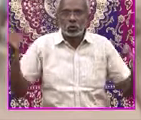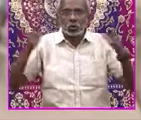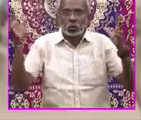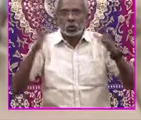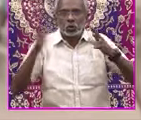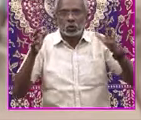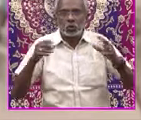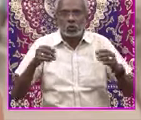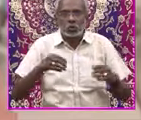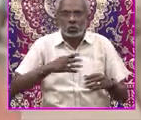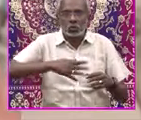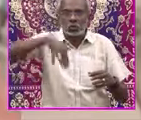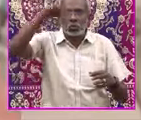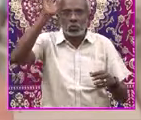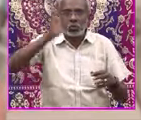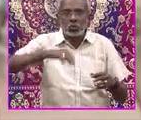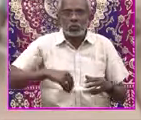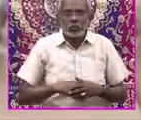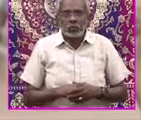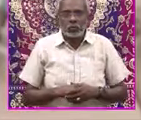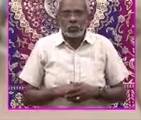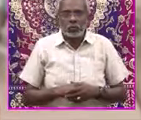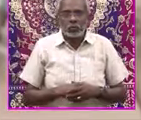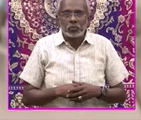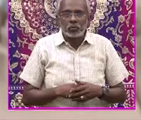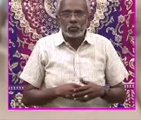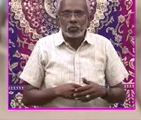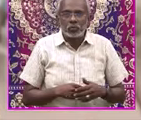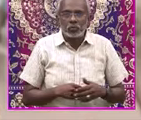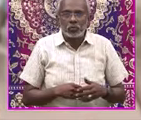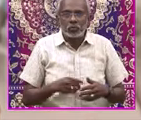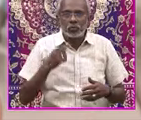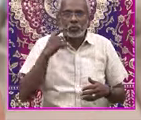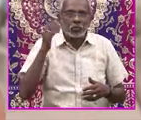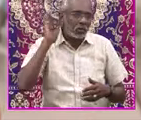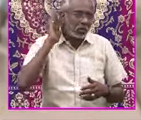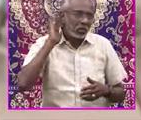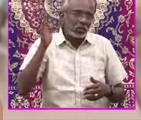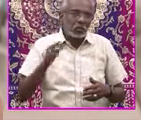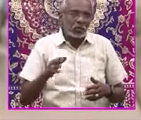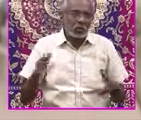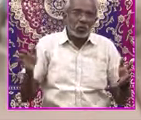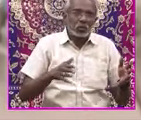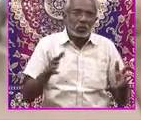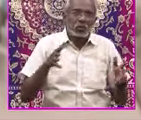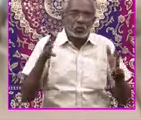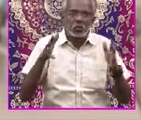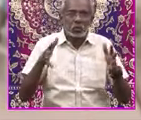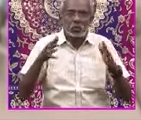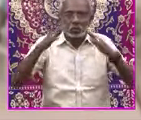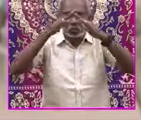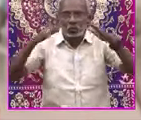போல முழங்குது. பிளறத பார்த்த உடனே யானை படைகள் பிளிரும் சத்தத்தை கேட்ட உடனே அந்த சத்தத்தை கேட்டு இருள் நிறைந்த குகைக்குள்,